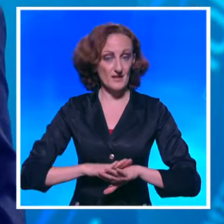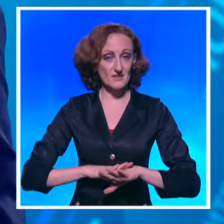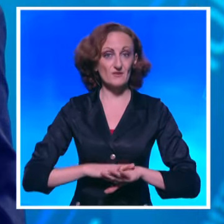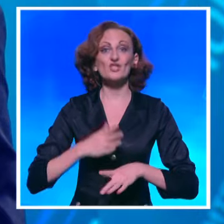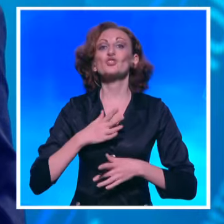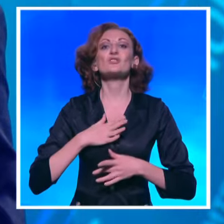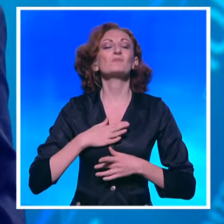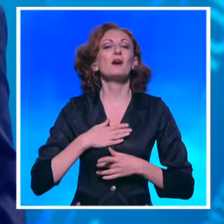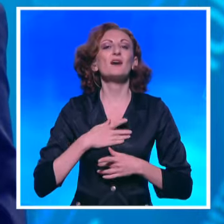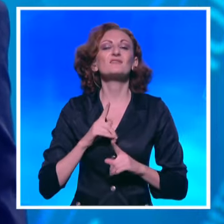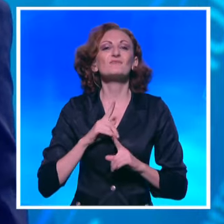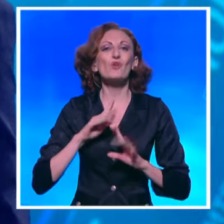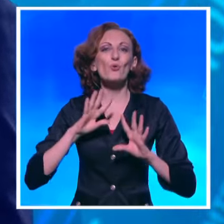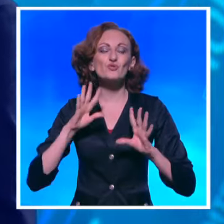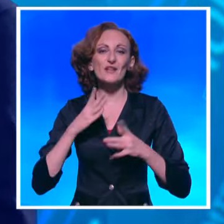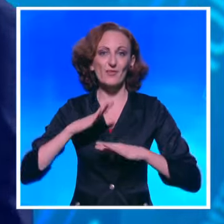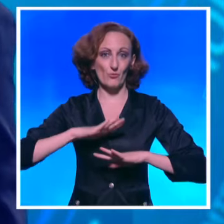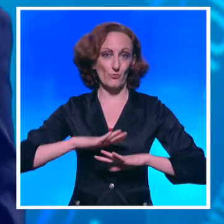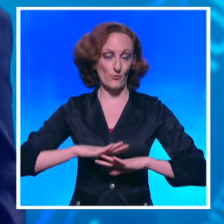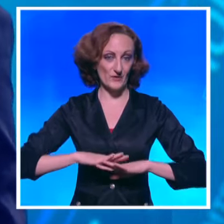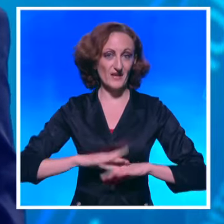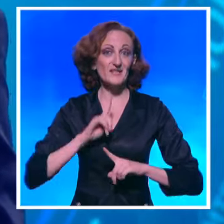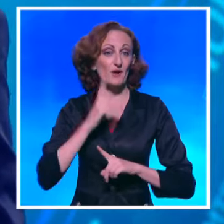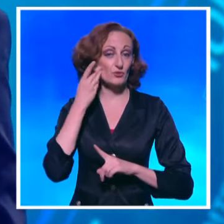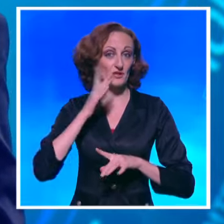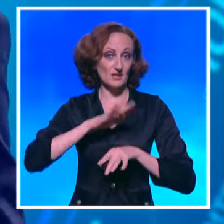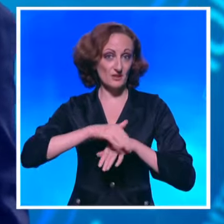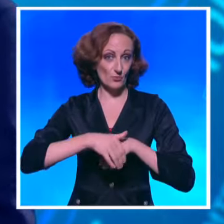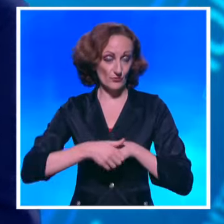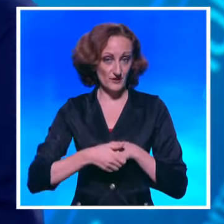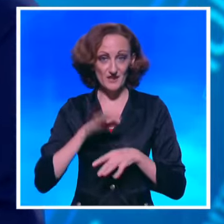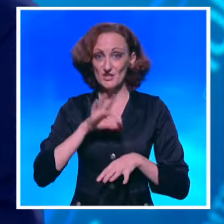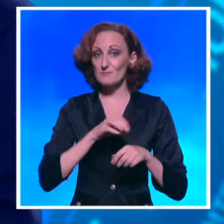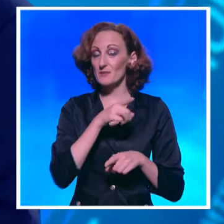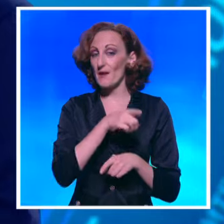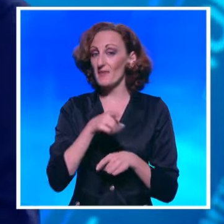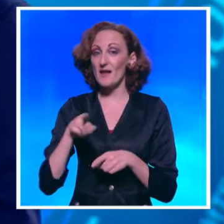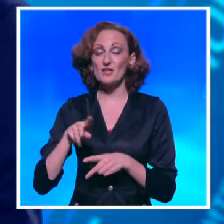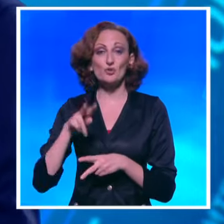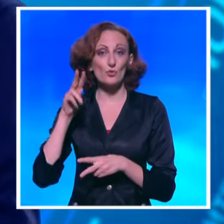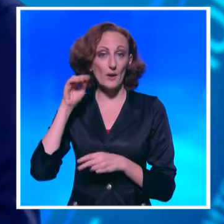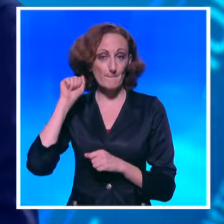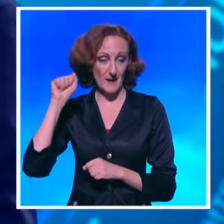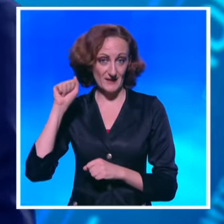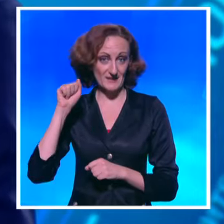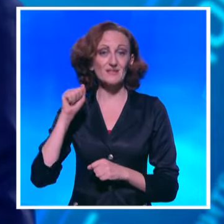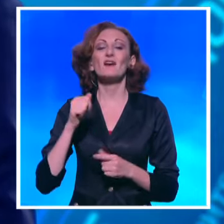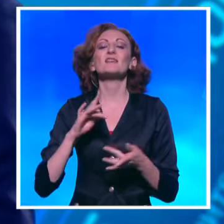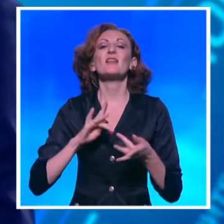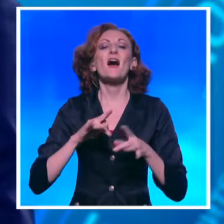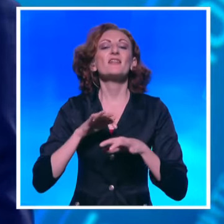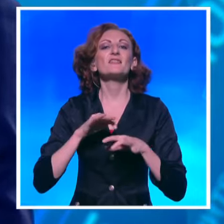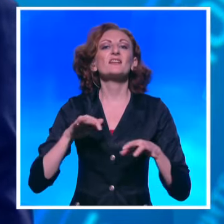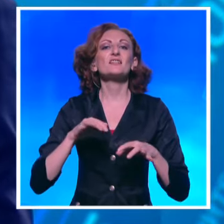странно електорално поведение и за да ни обвини някой, нали, че се насочваме една или друга партия, те са изцяло на базата на технически анализ. Там, където, например,